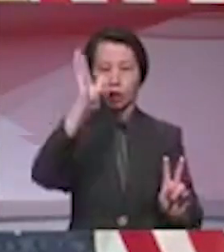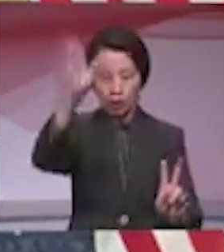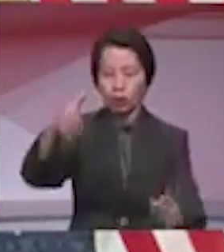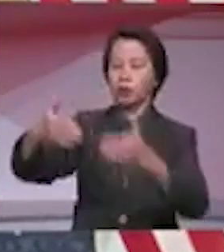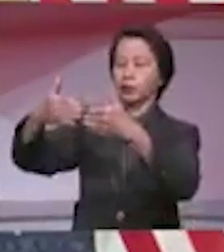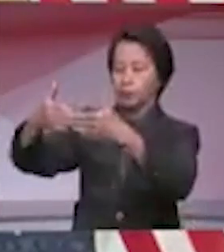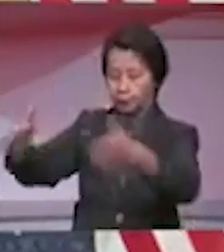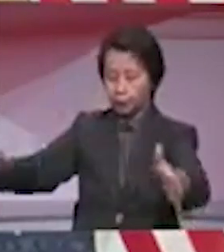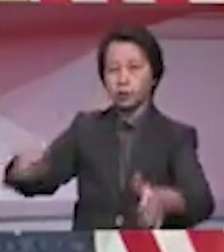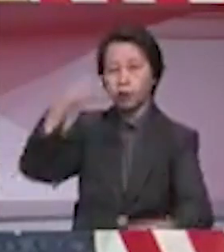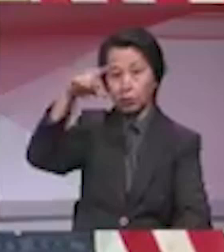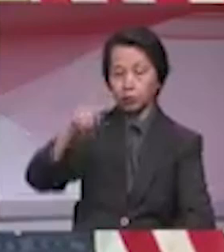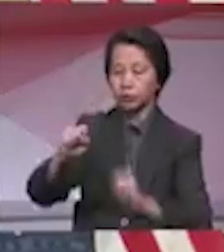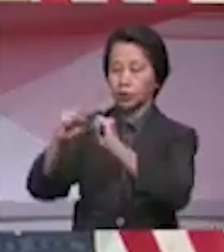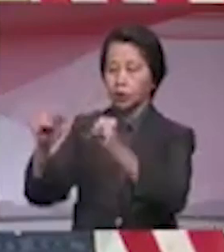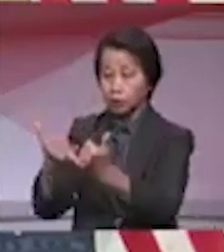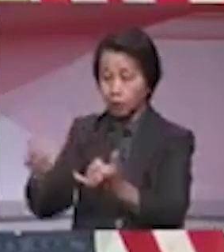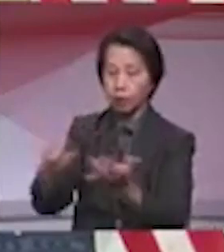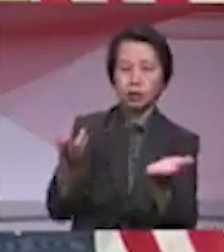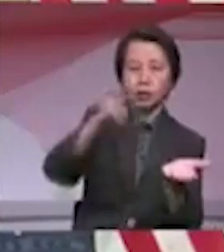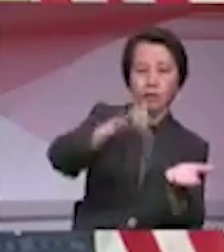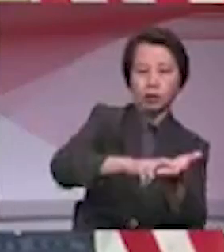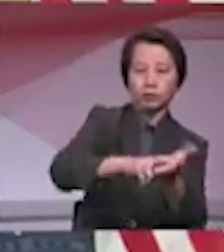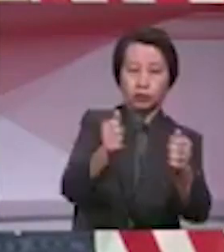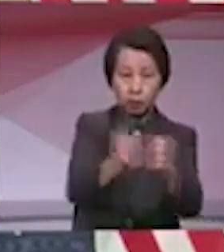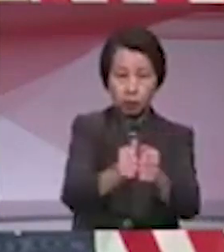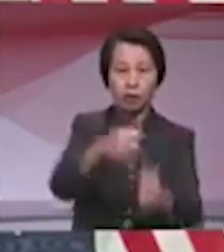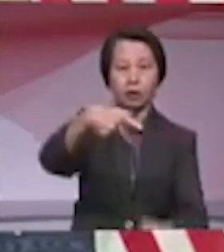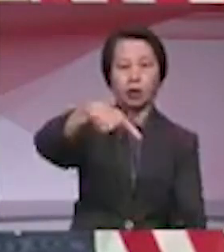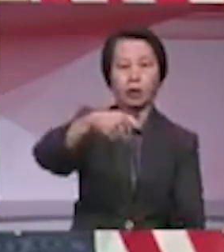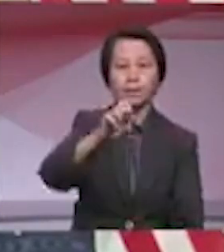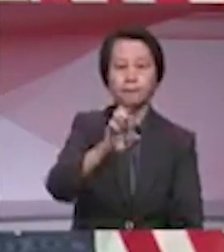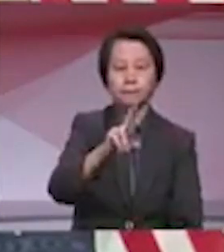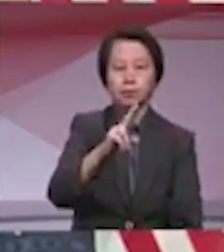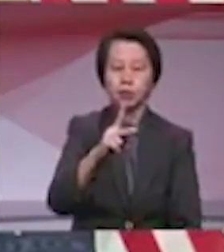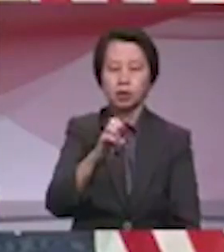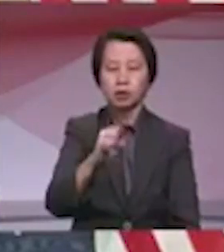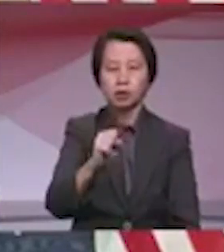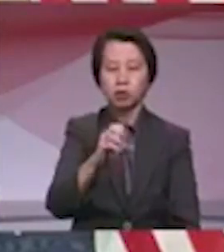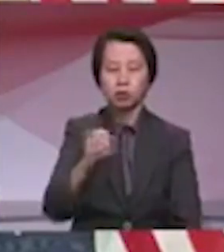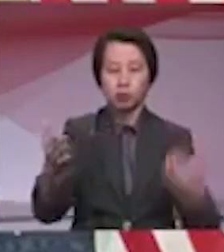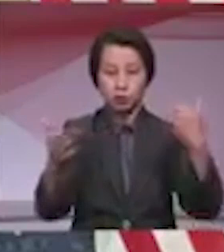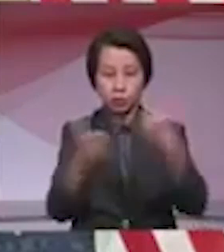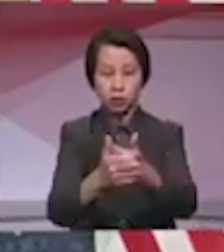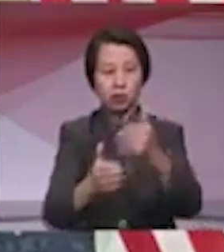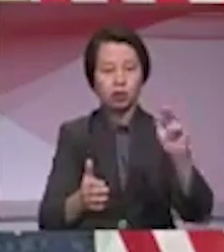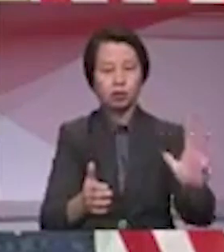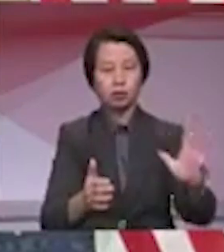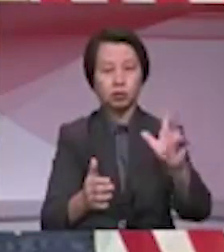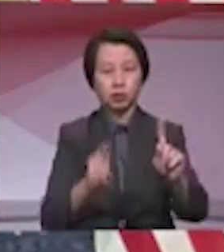dibuka untuk syarikat yang berdaftar dengan Perkeso sehingga 31 Ogos